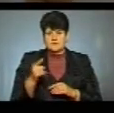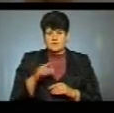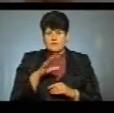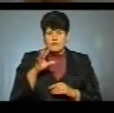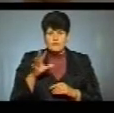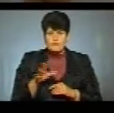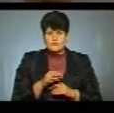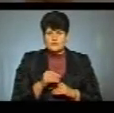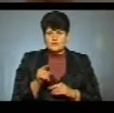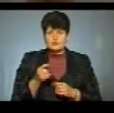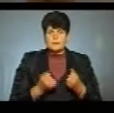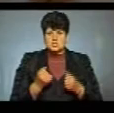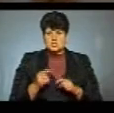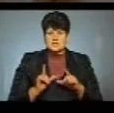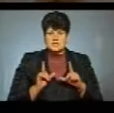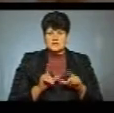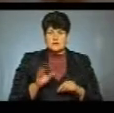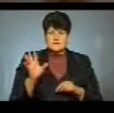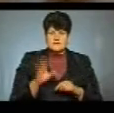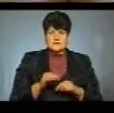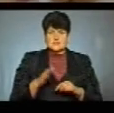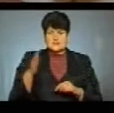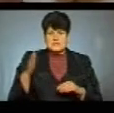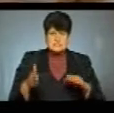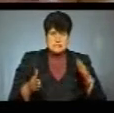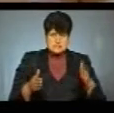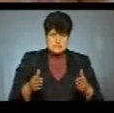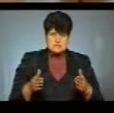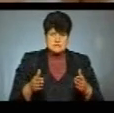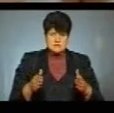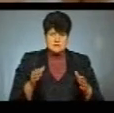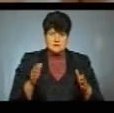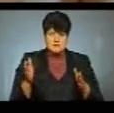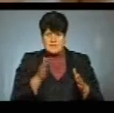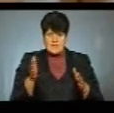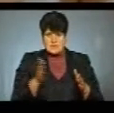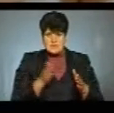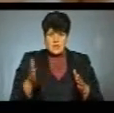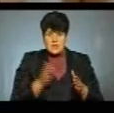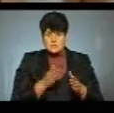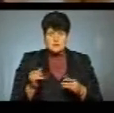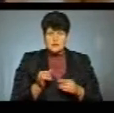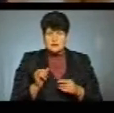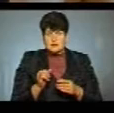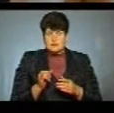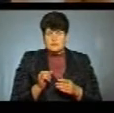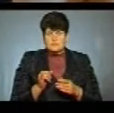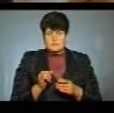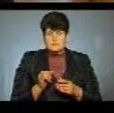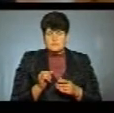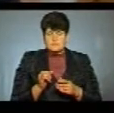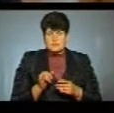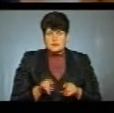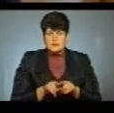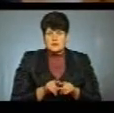що то аж як машина їде, то всі стіни аж чуть не хитаються всі стіни. І стоїть як ніби